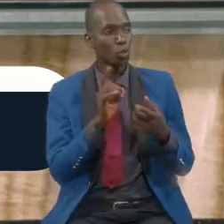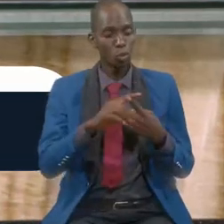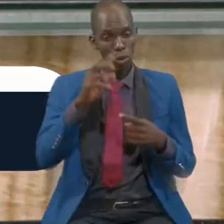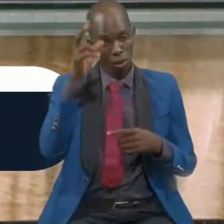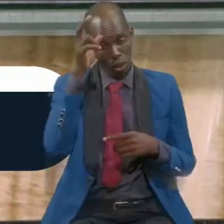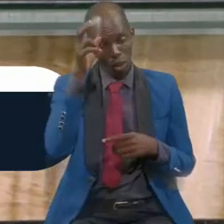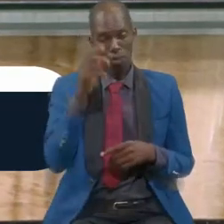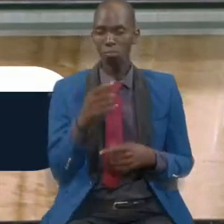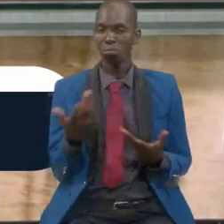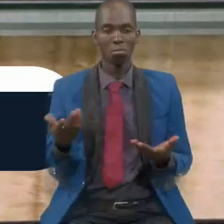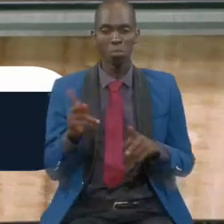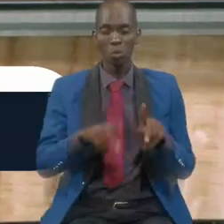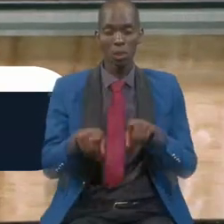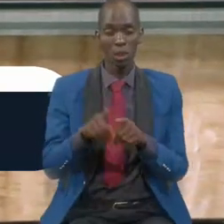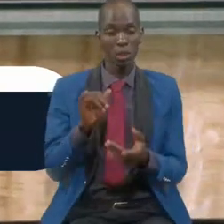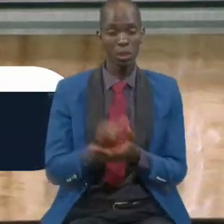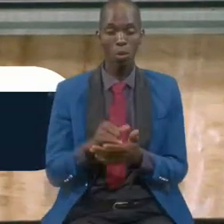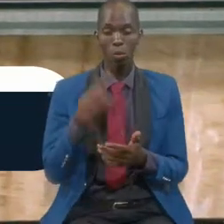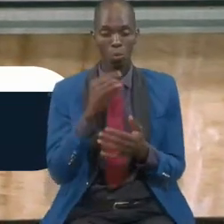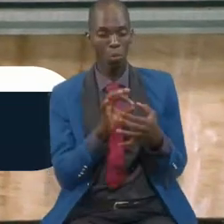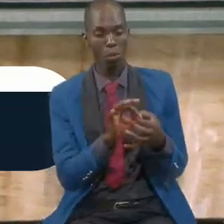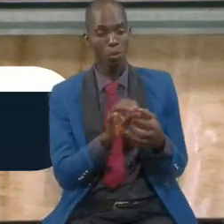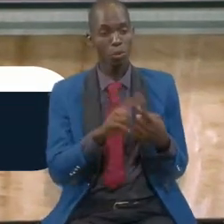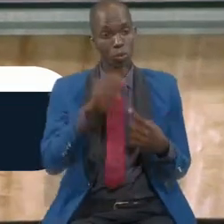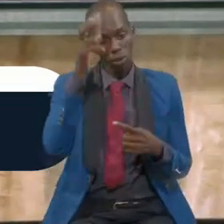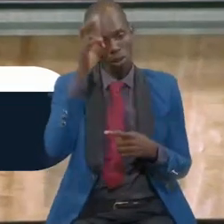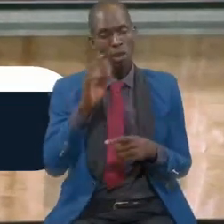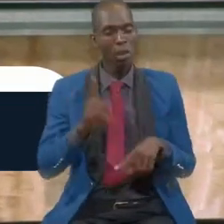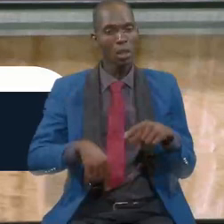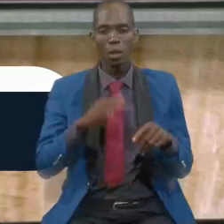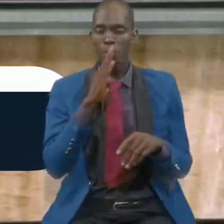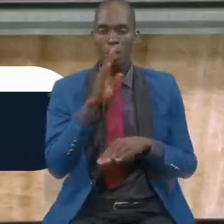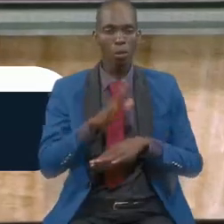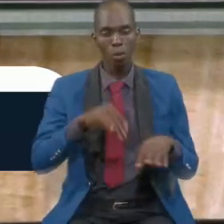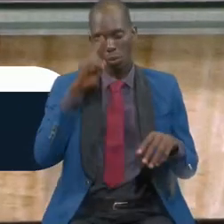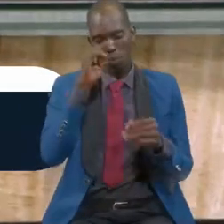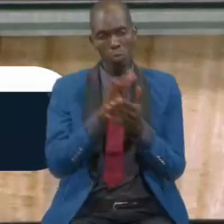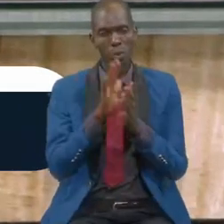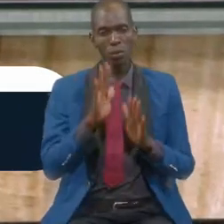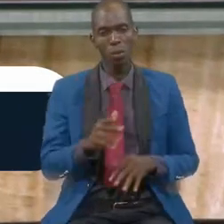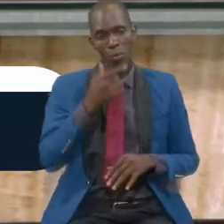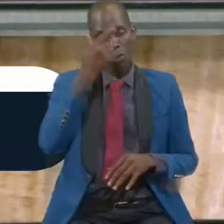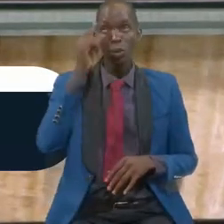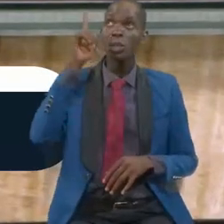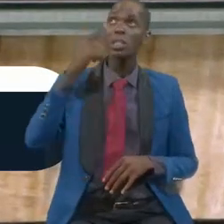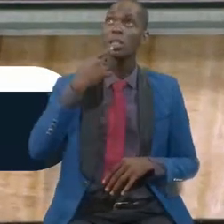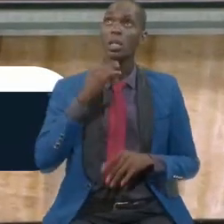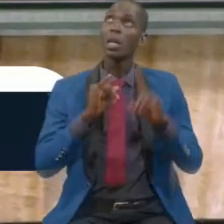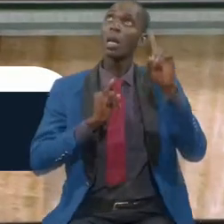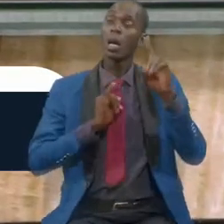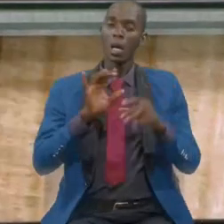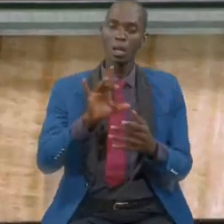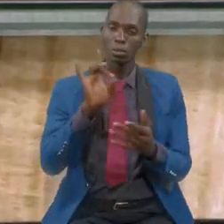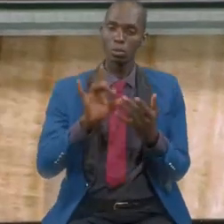Satan. Ils ne seront pas frères. Ils n'appartiennent pas à ce monde et que je vous ai choisi hors du